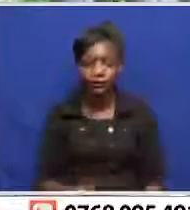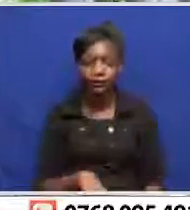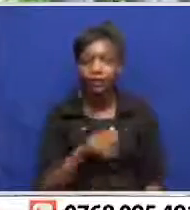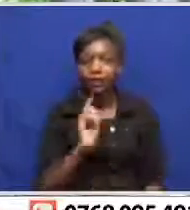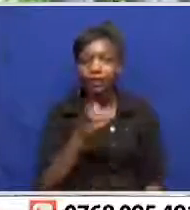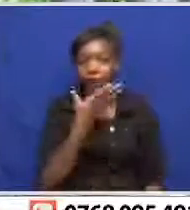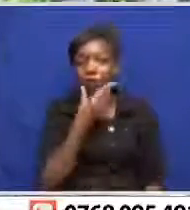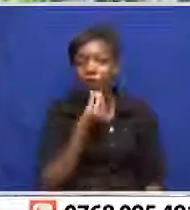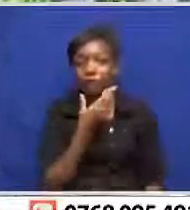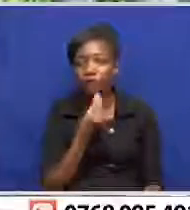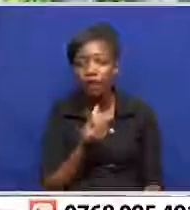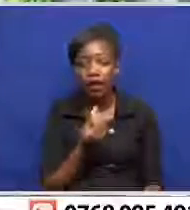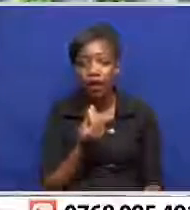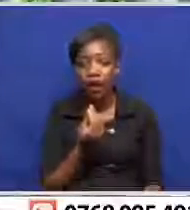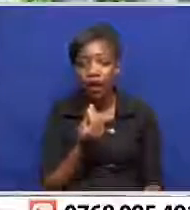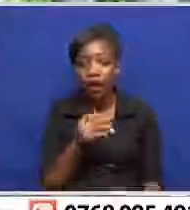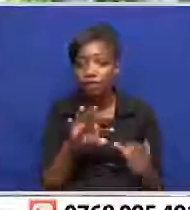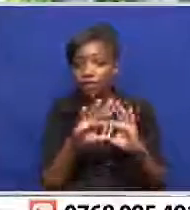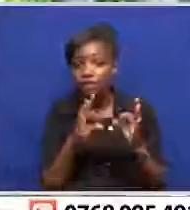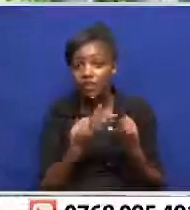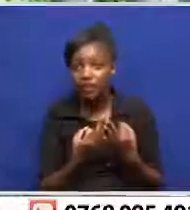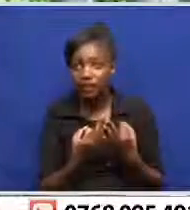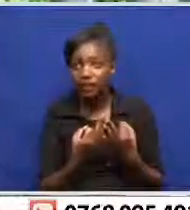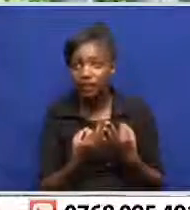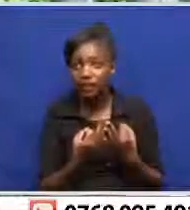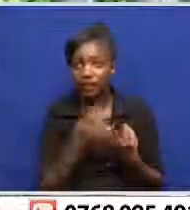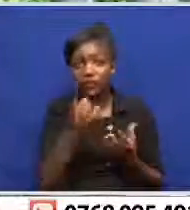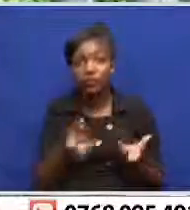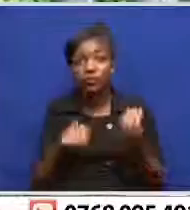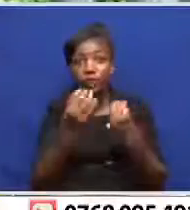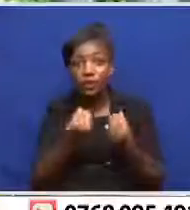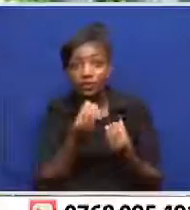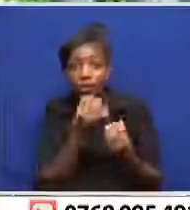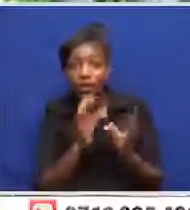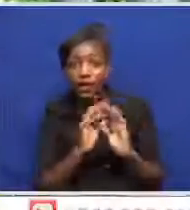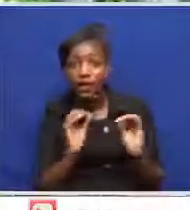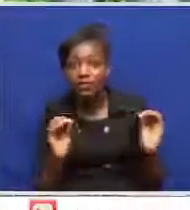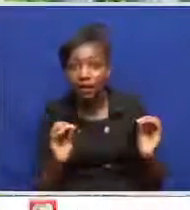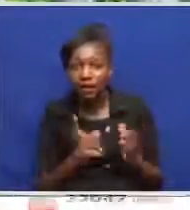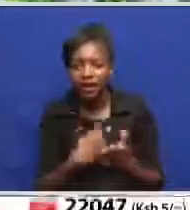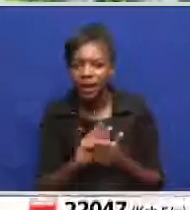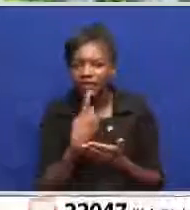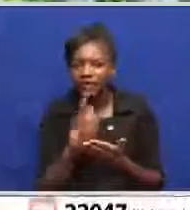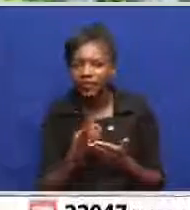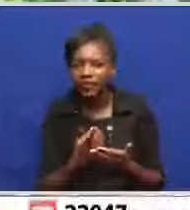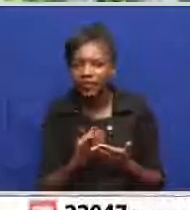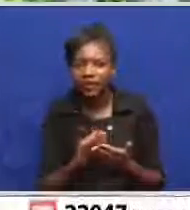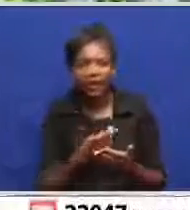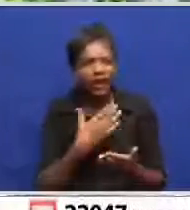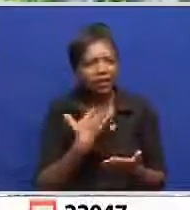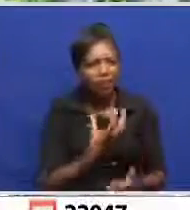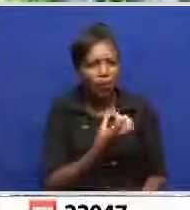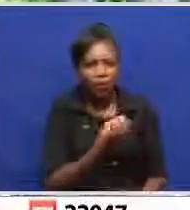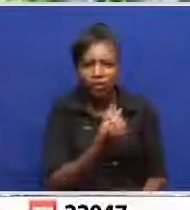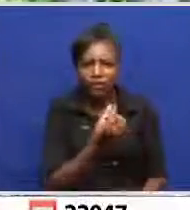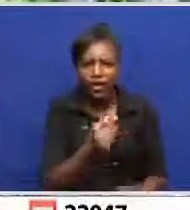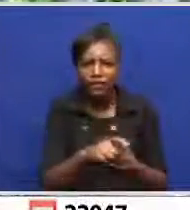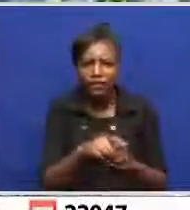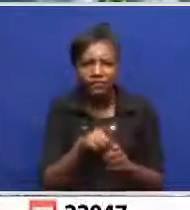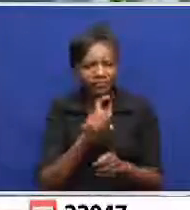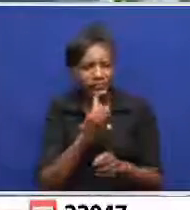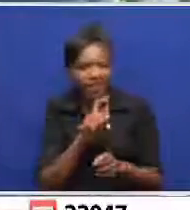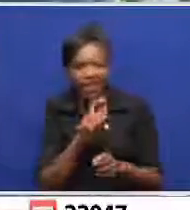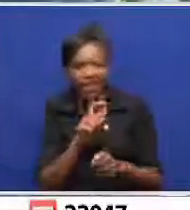baba wa boma na hujala chakula na unasa watze ugali na kuku yenye